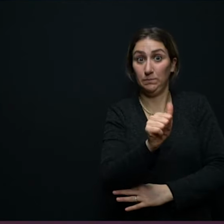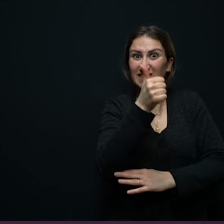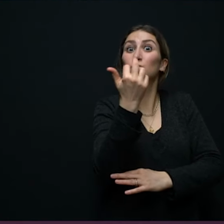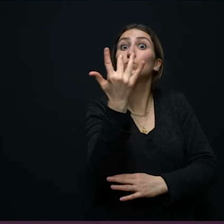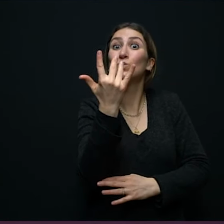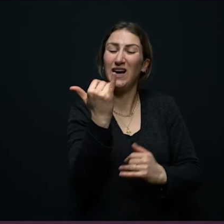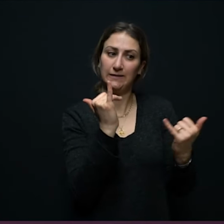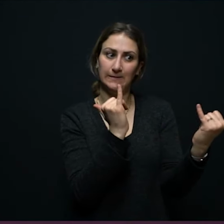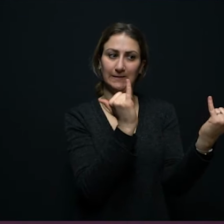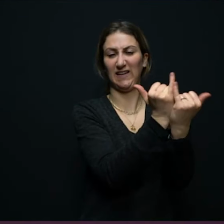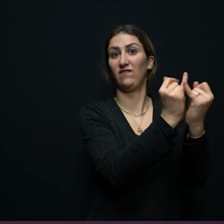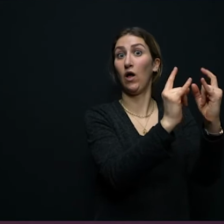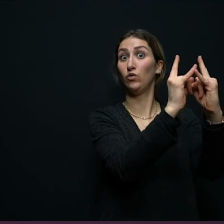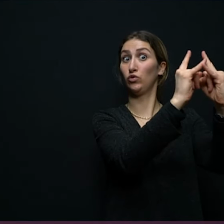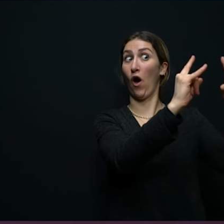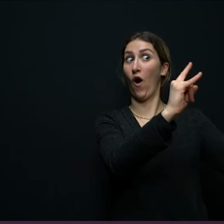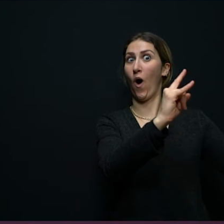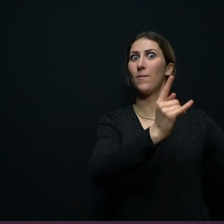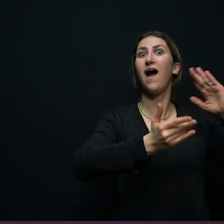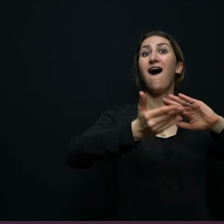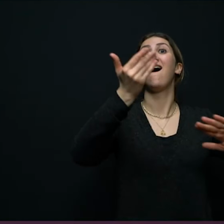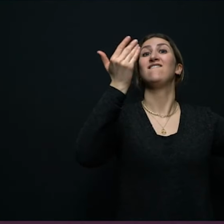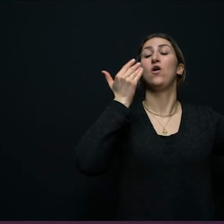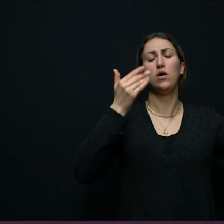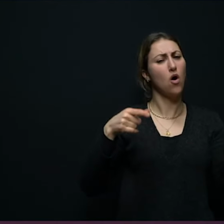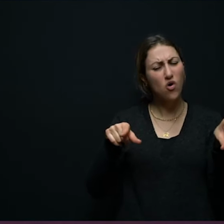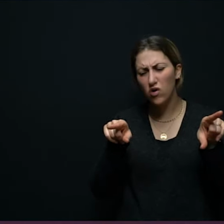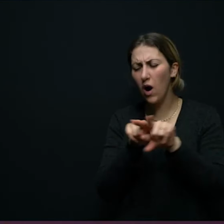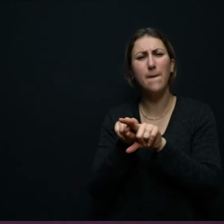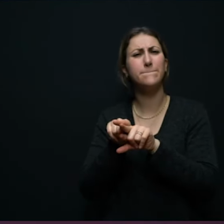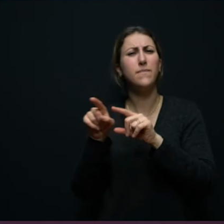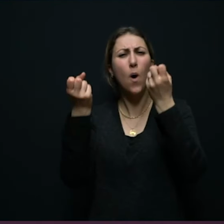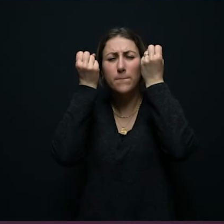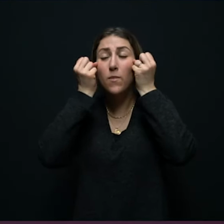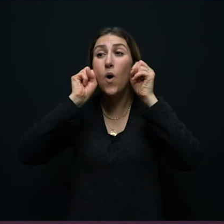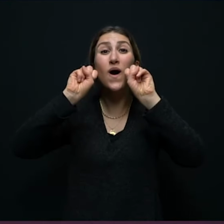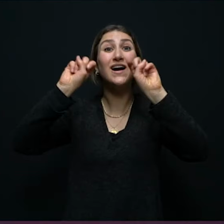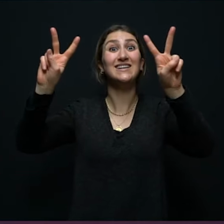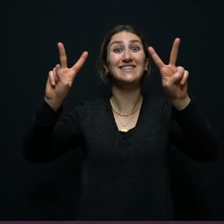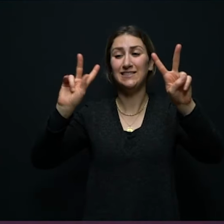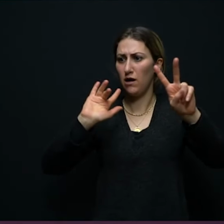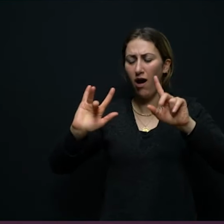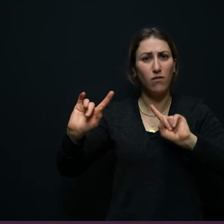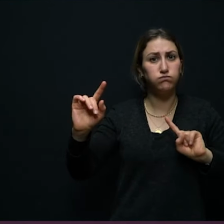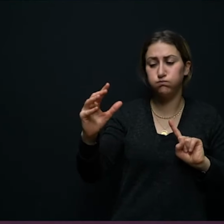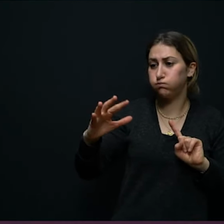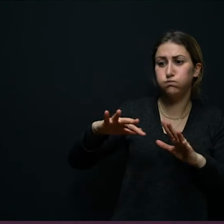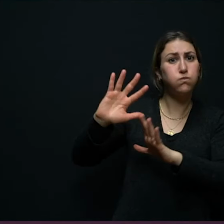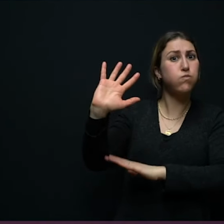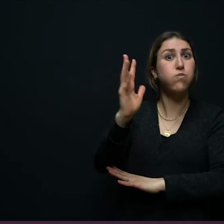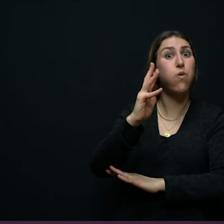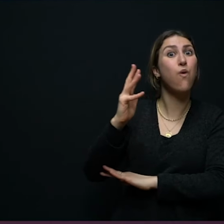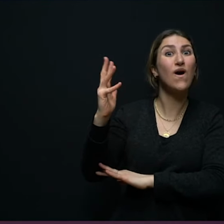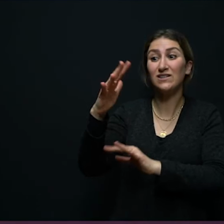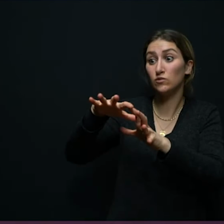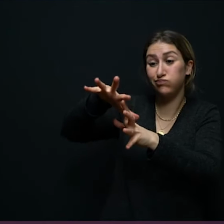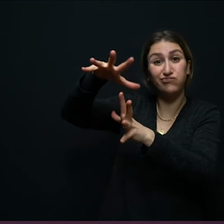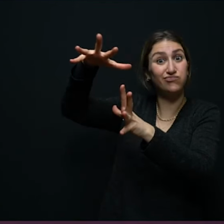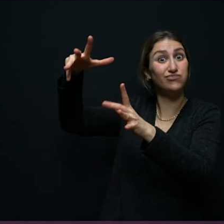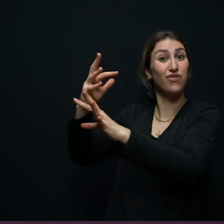proche du buisson ardent dieu lui dit l'endroit sur lequel tu te tiens est un lieu mis à part